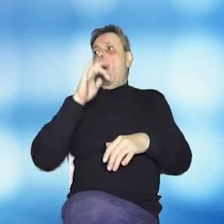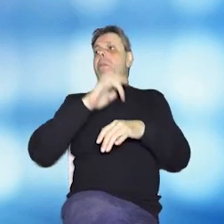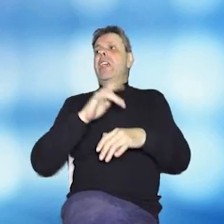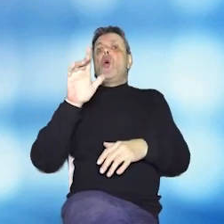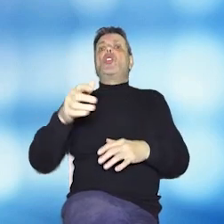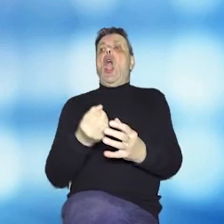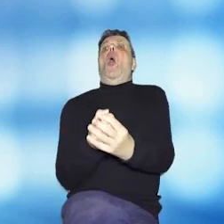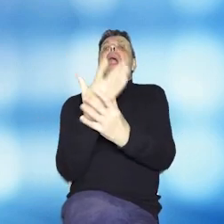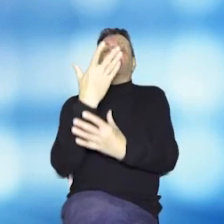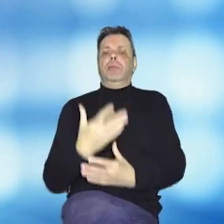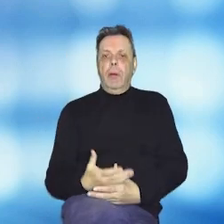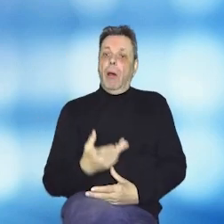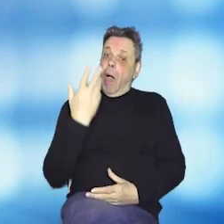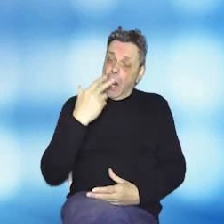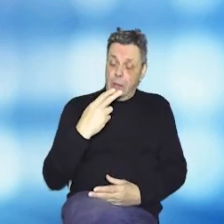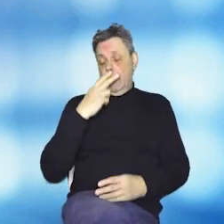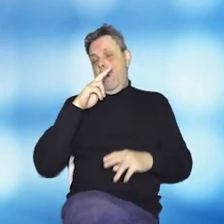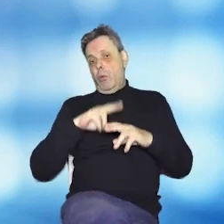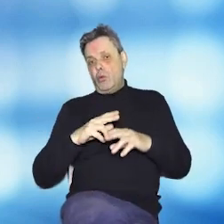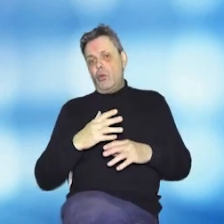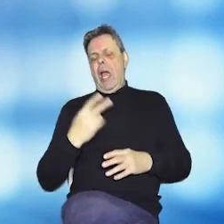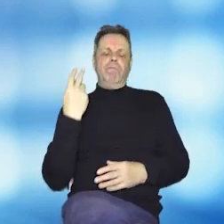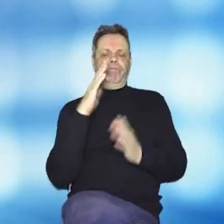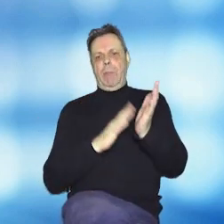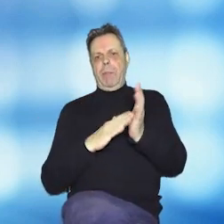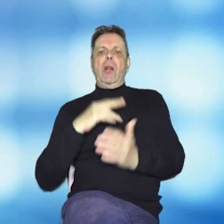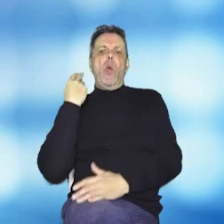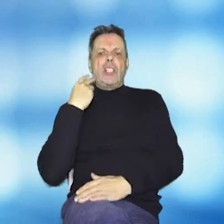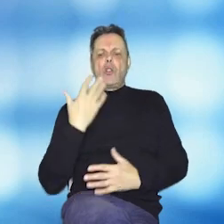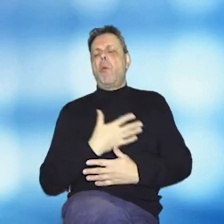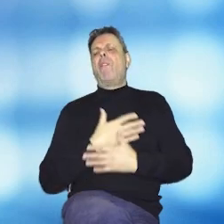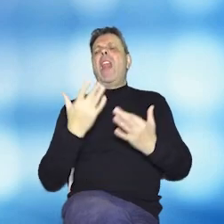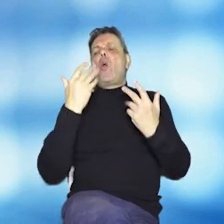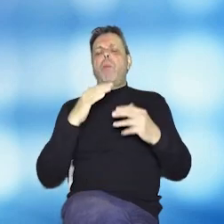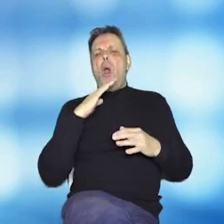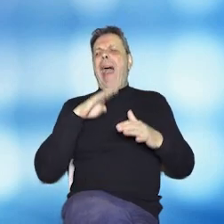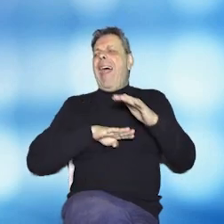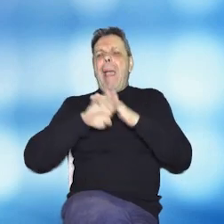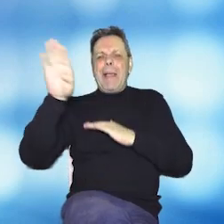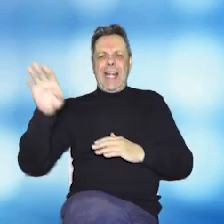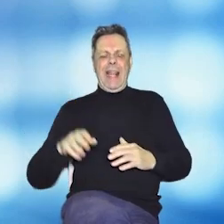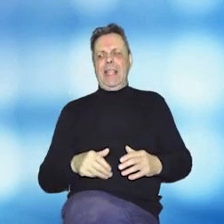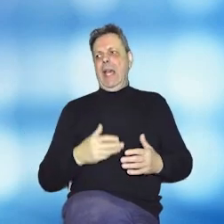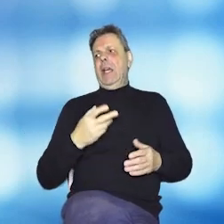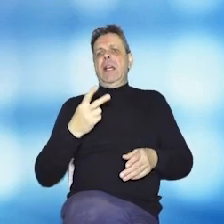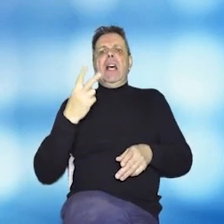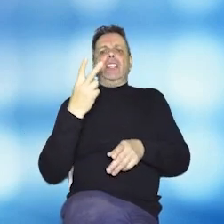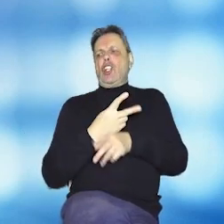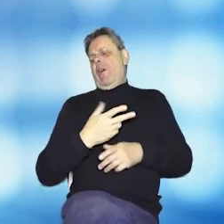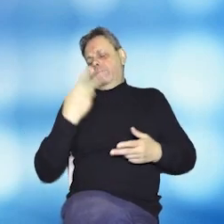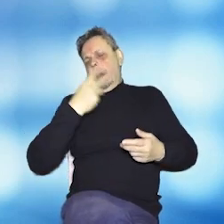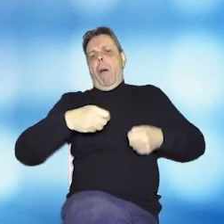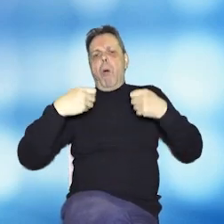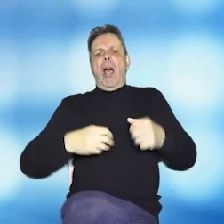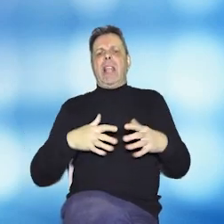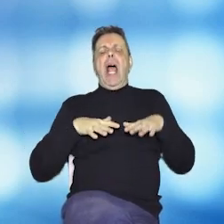gdje je ona endemska. Ali budući da u Velikoj Britaniji zbog velikog broja imigranata, zbog jedne države koja je bogata i gdje